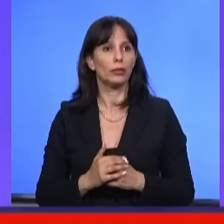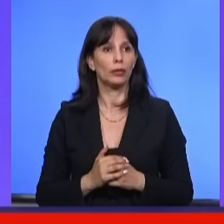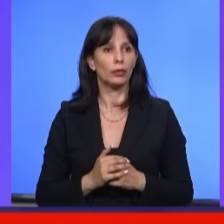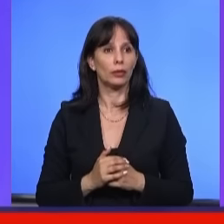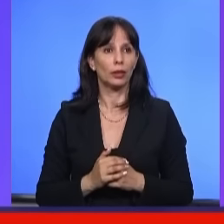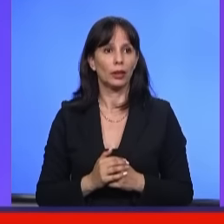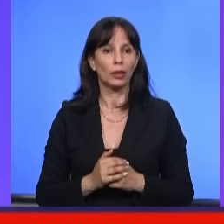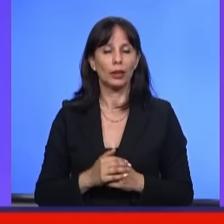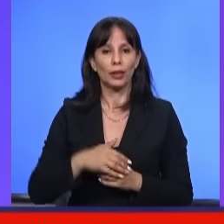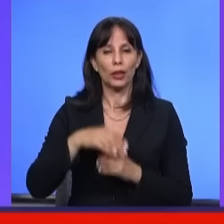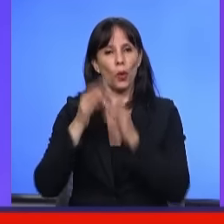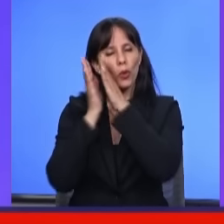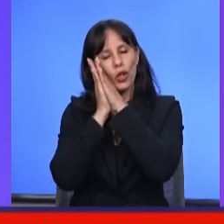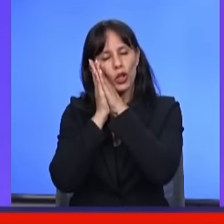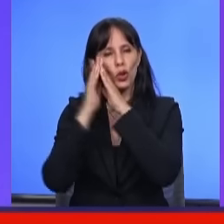Sleepy Don.